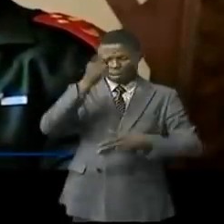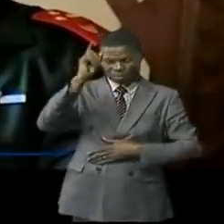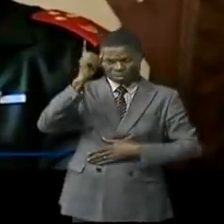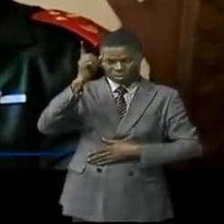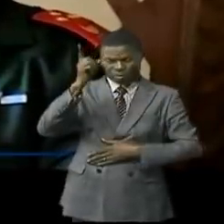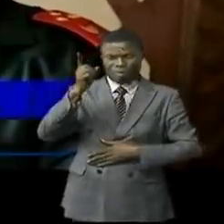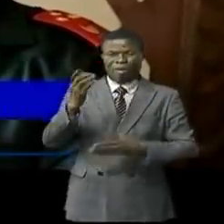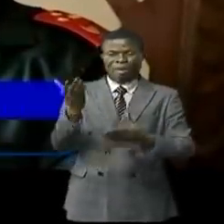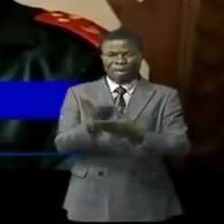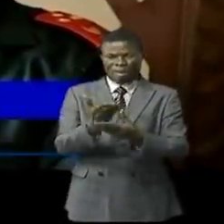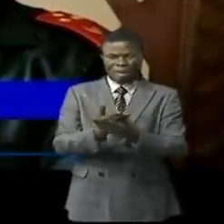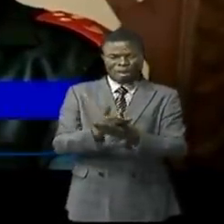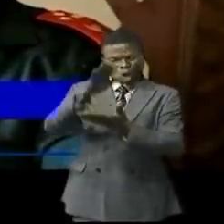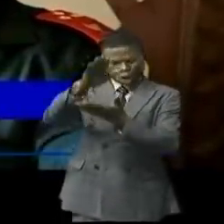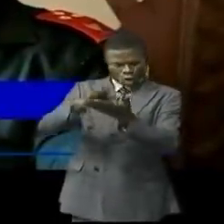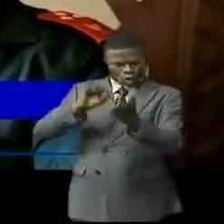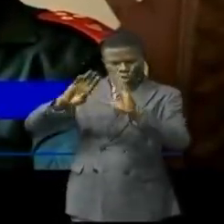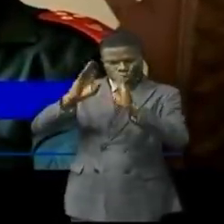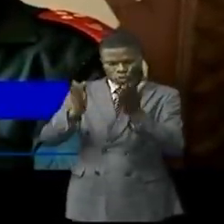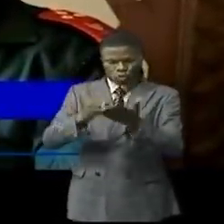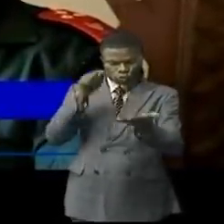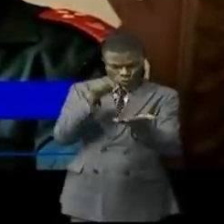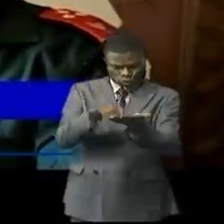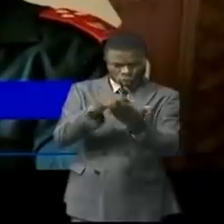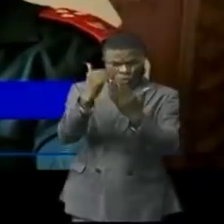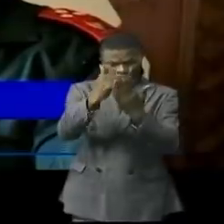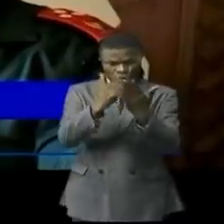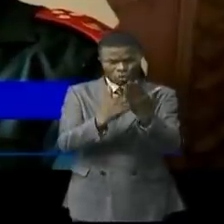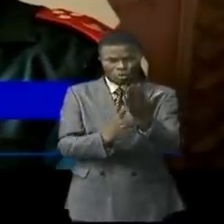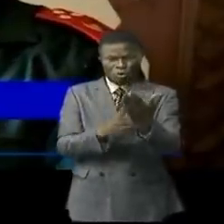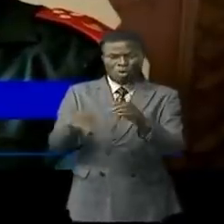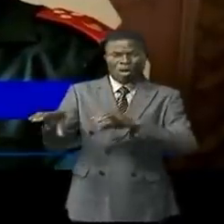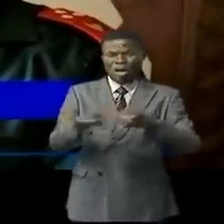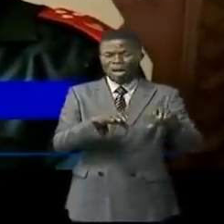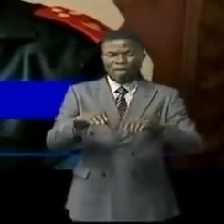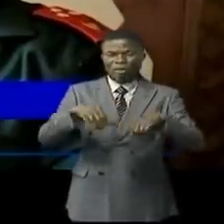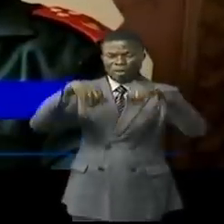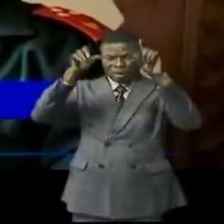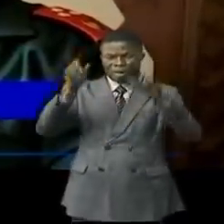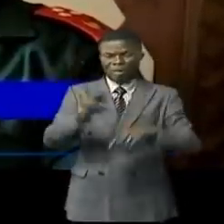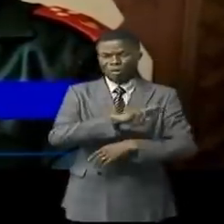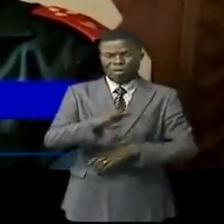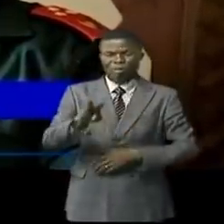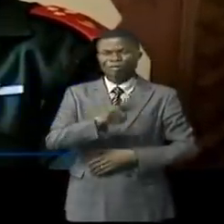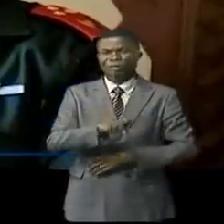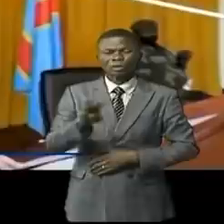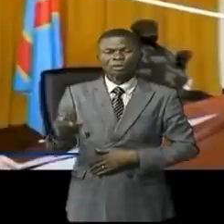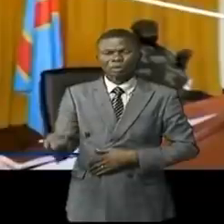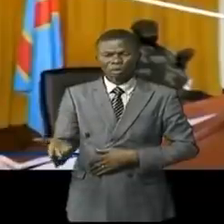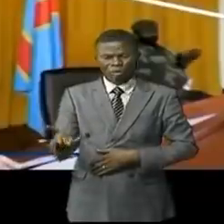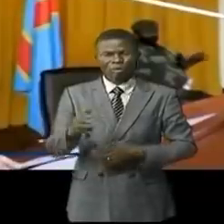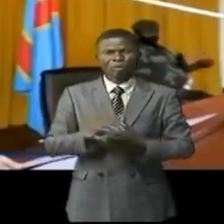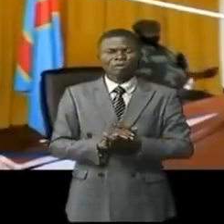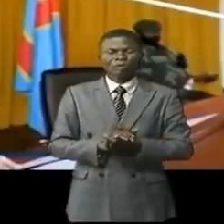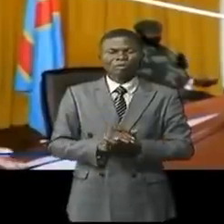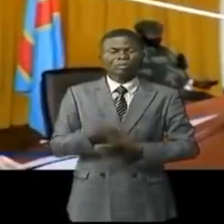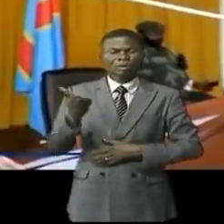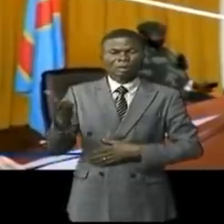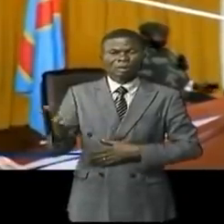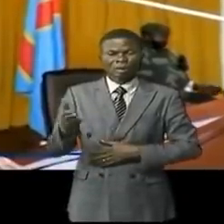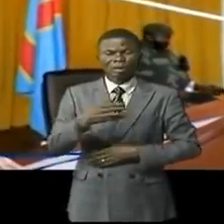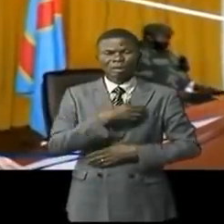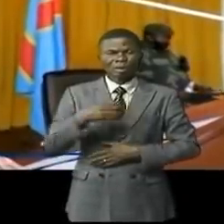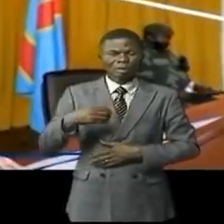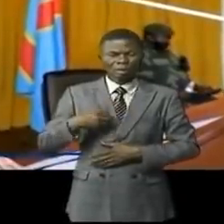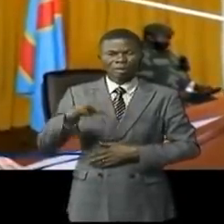fédérateur et des références pour toutes les actions à mener au cours de cette année 2022. De son côté, Mme